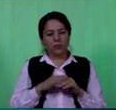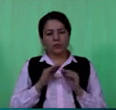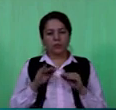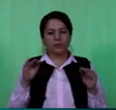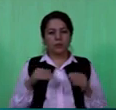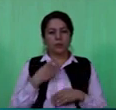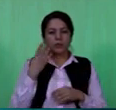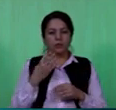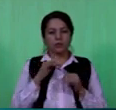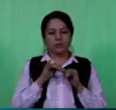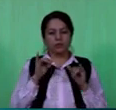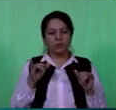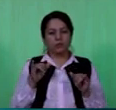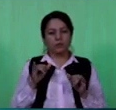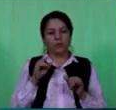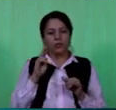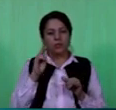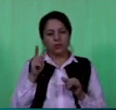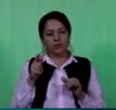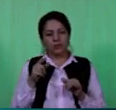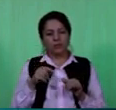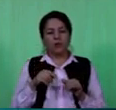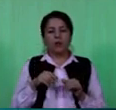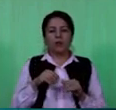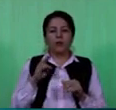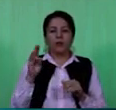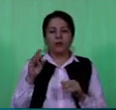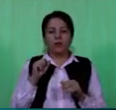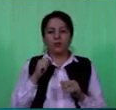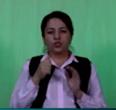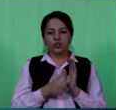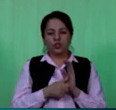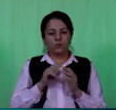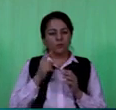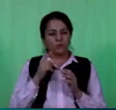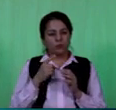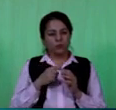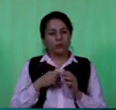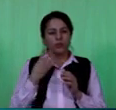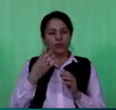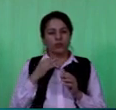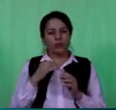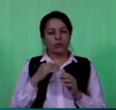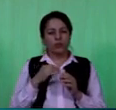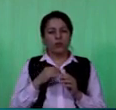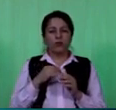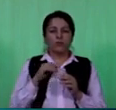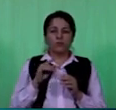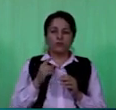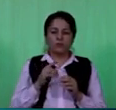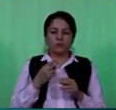4 килограмма мы умножаем на 6 почему 4 на 6 они 6 на 4